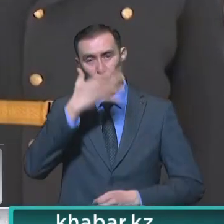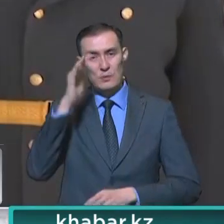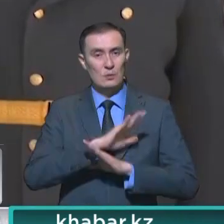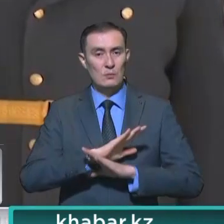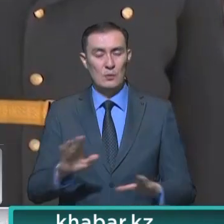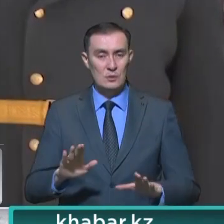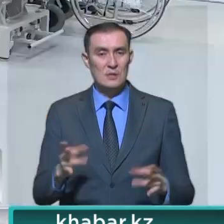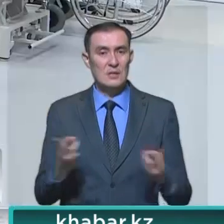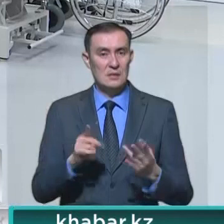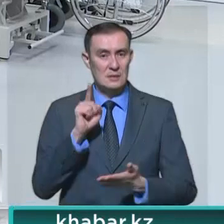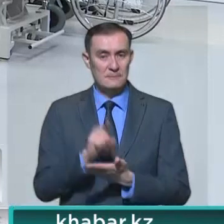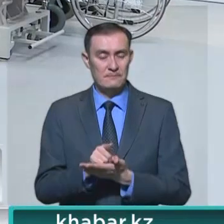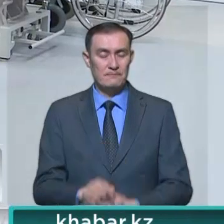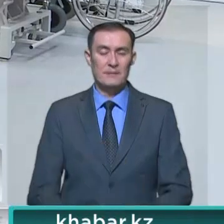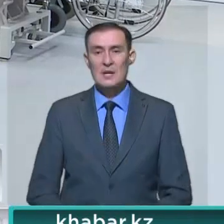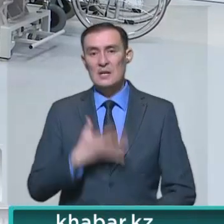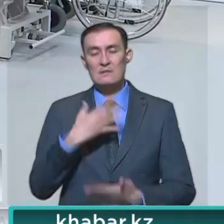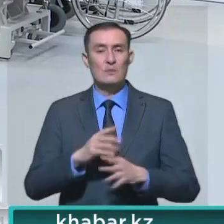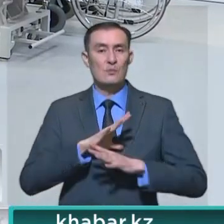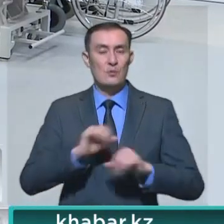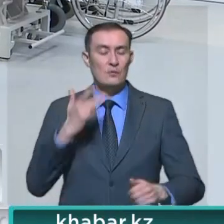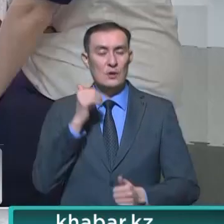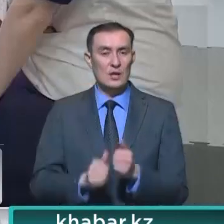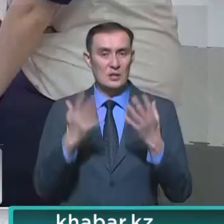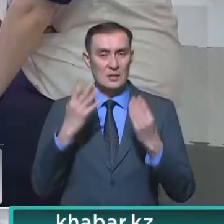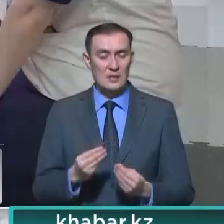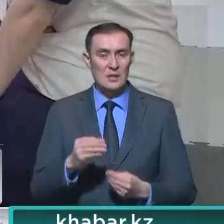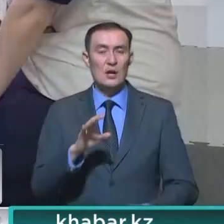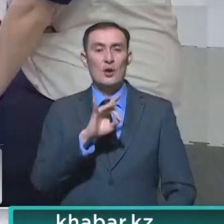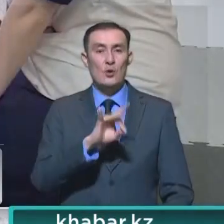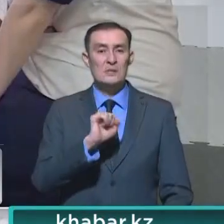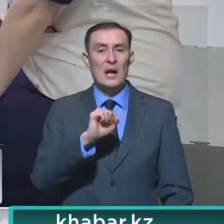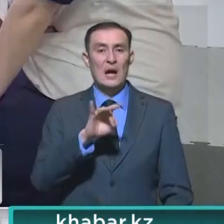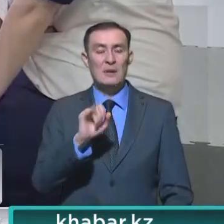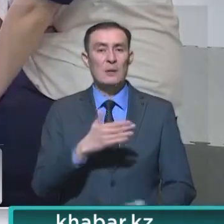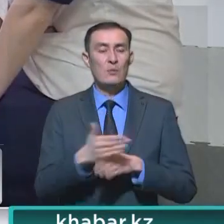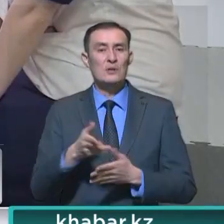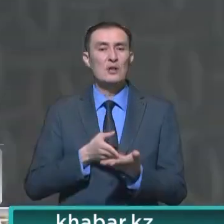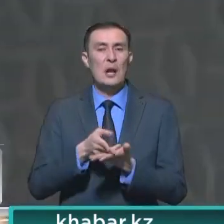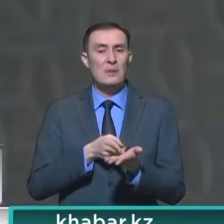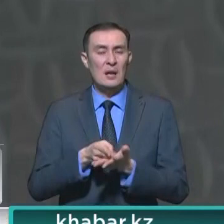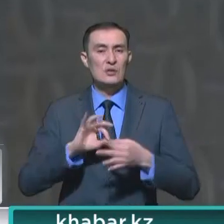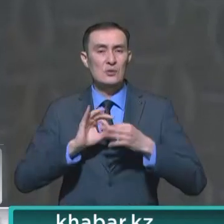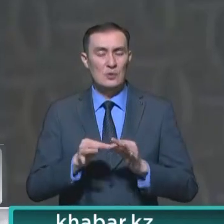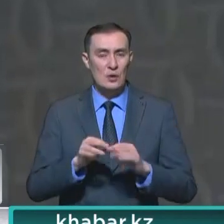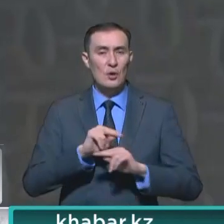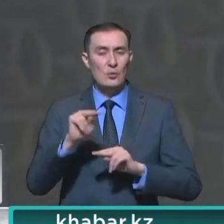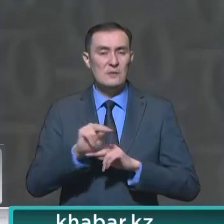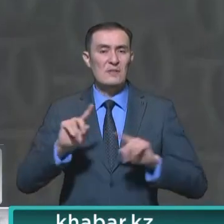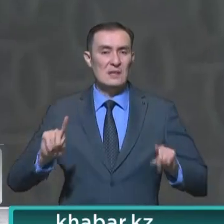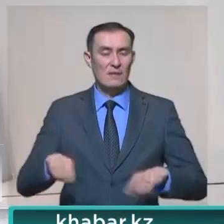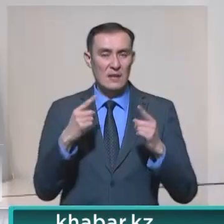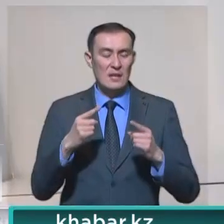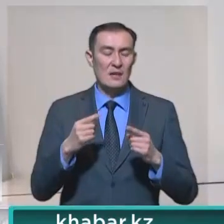ұмытылмауға тиіс. К своему подвигу день за днем идет и Роза Амрина. Она после сложнейшей операции на спину проходит курс